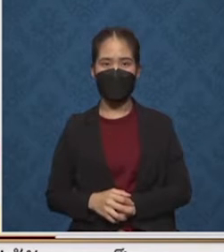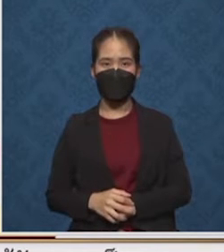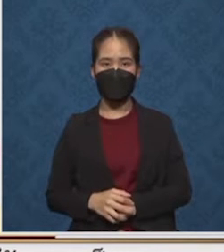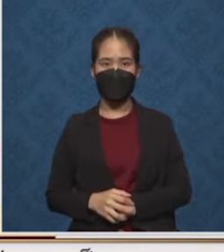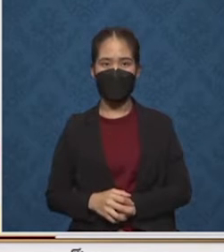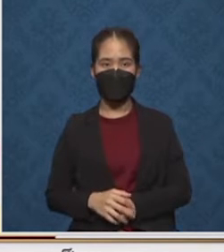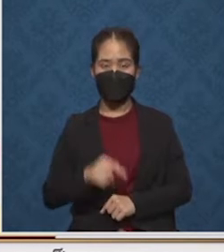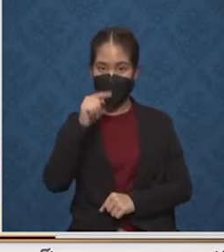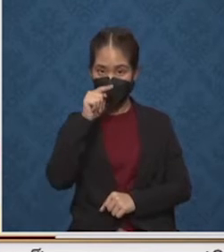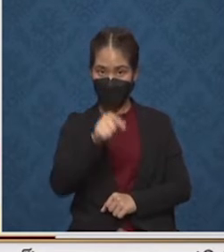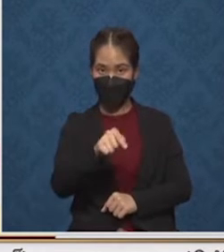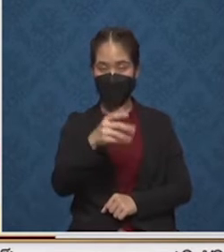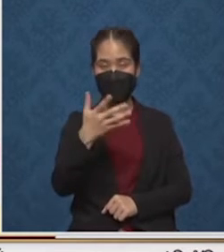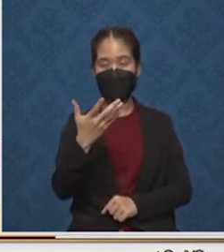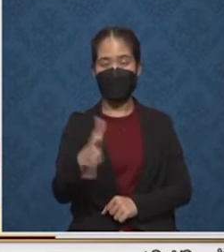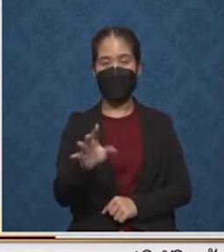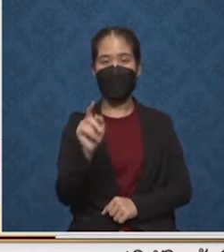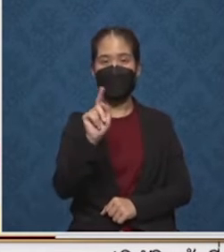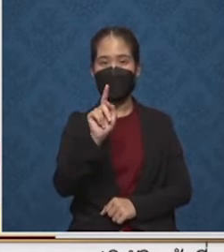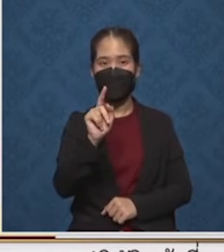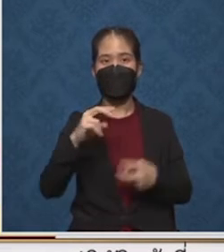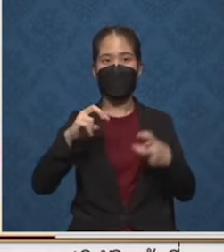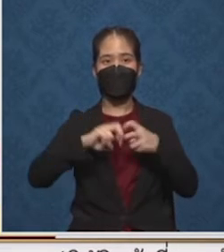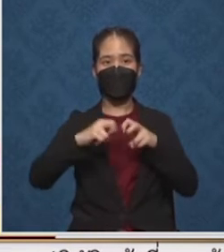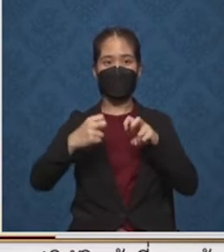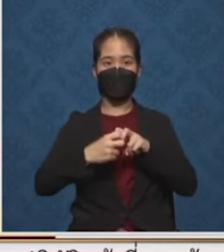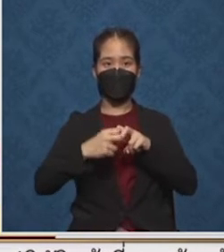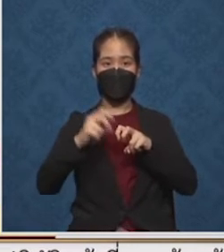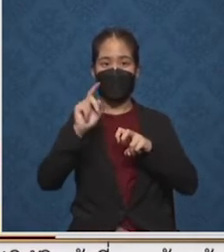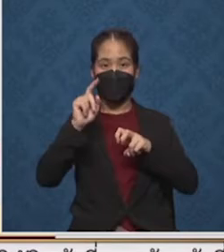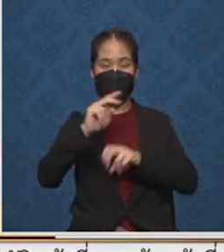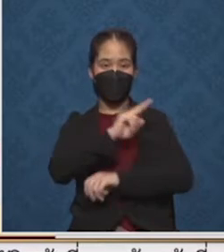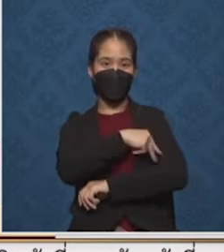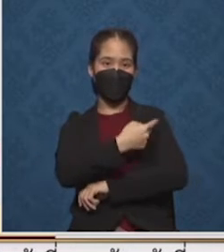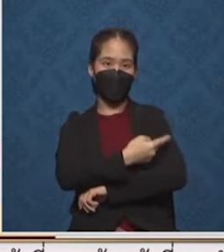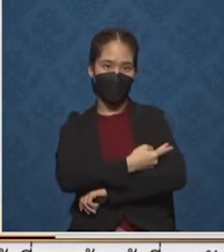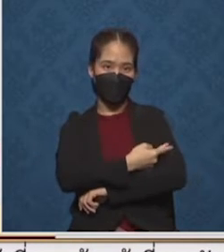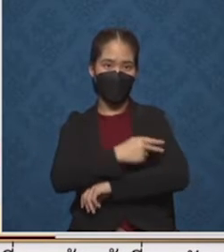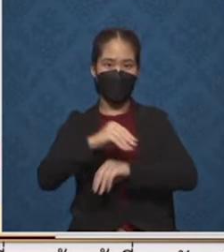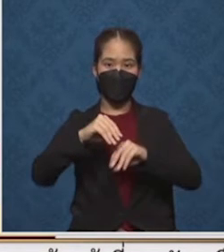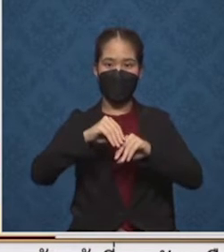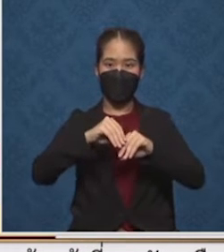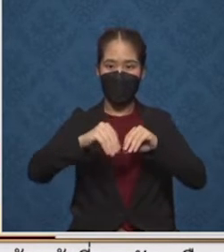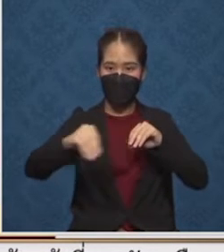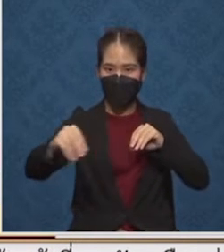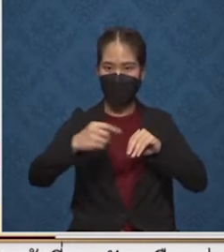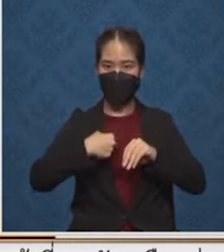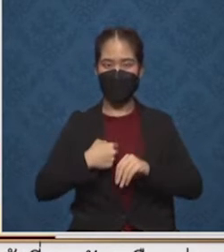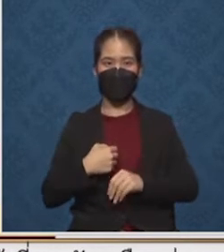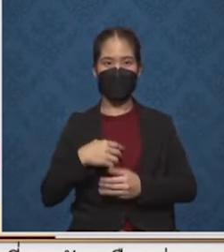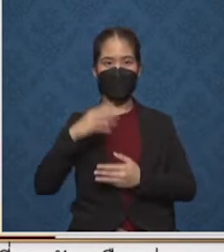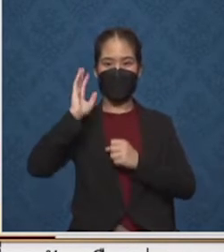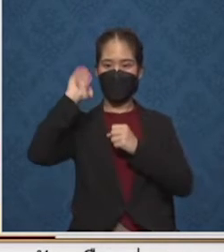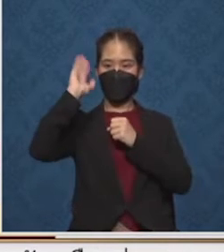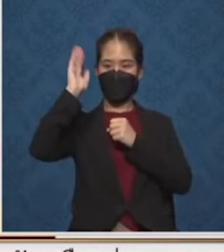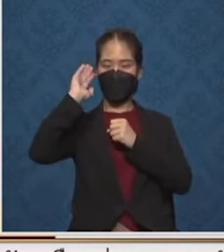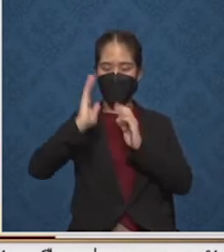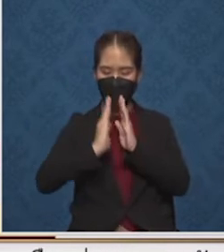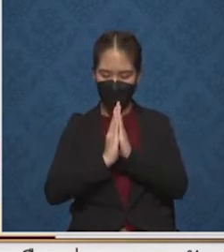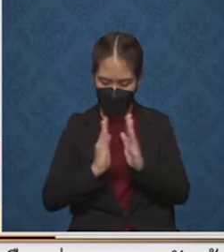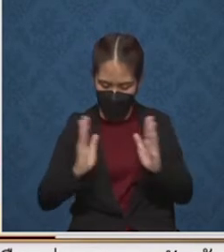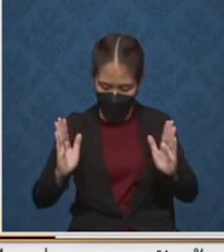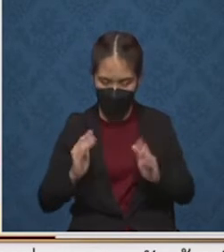มีการการไปปุ้งแก้ปัญหาที่เกิดแค่ชนบทนี่ออกฉะนั้นการกราบขอบพระคุณเรือผมเองก็บอกโอ๋มา